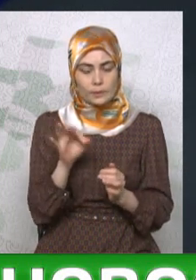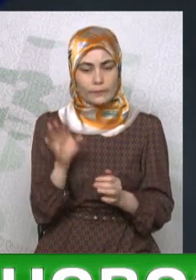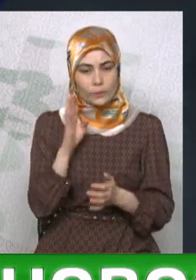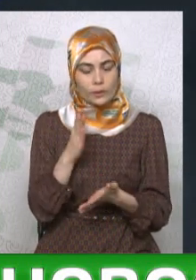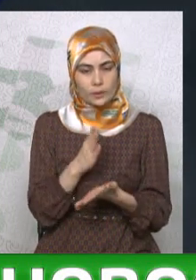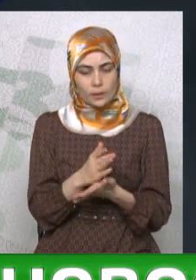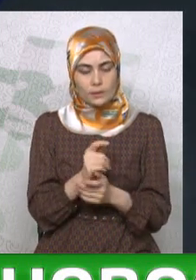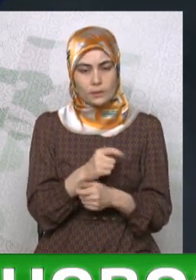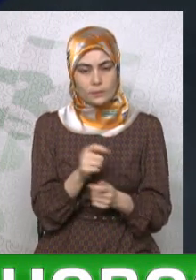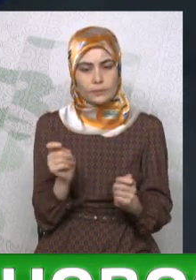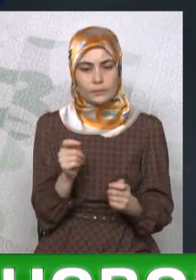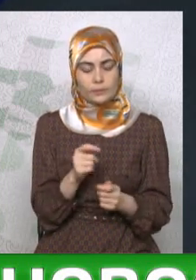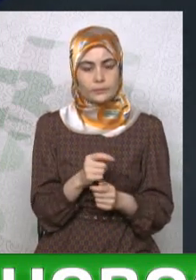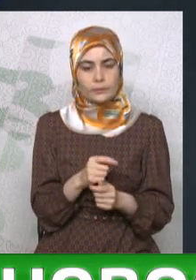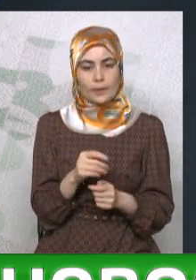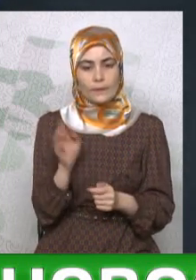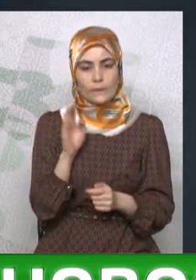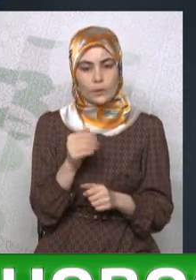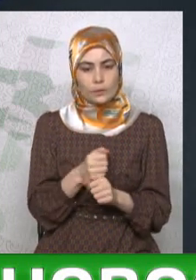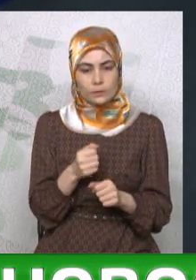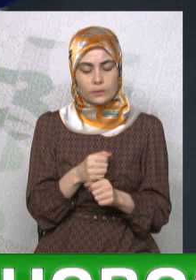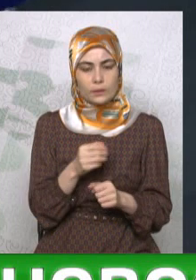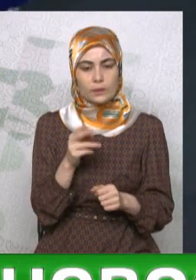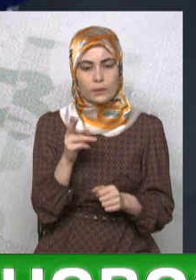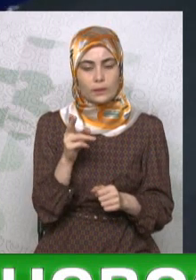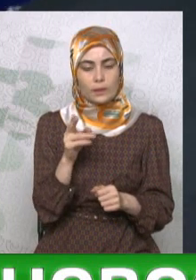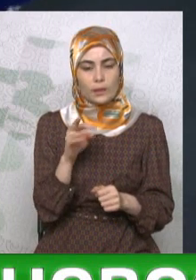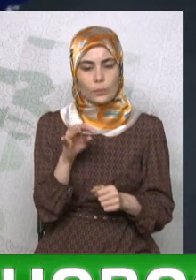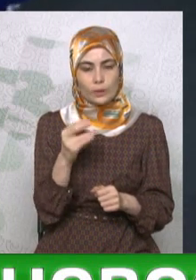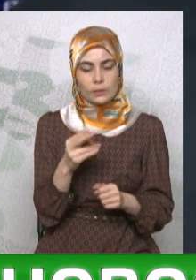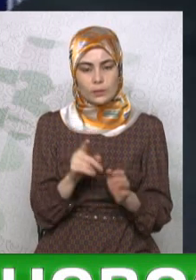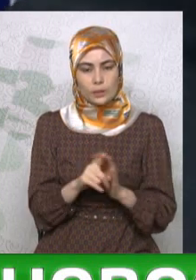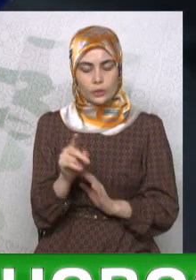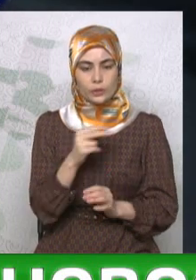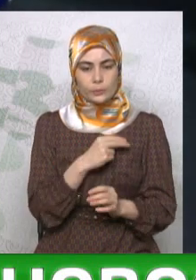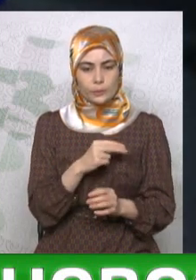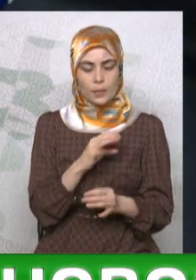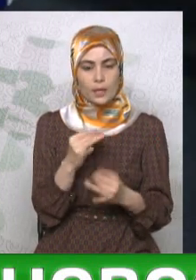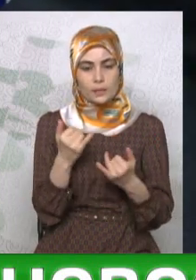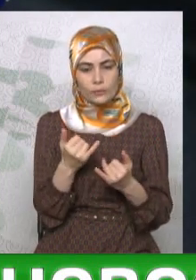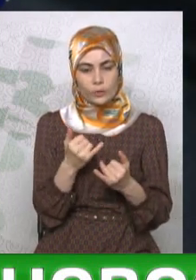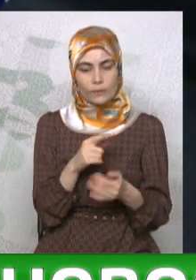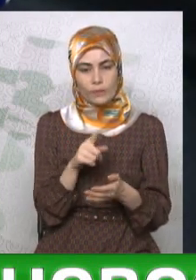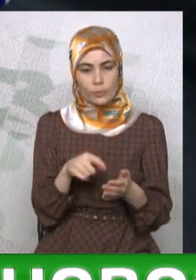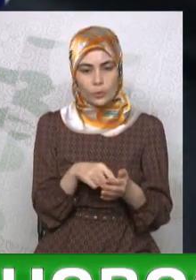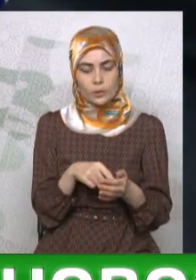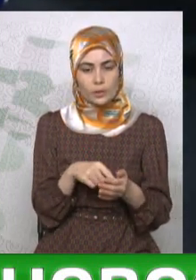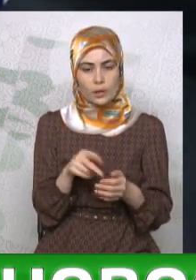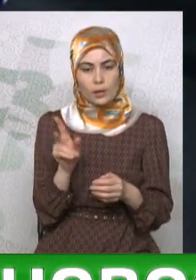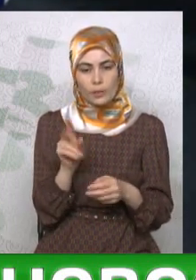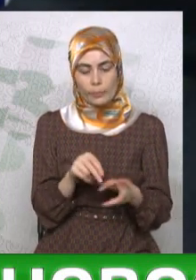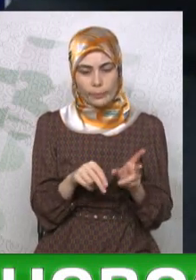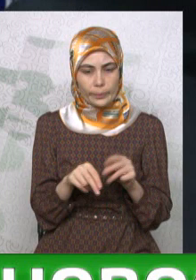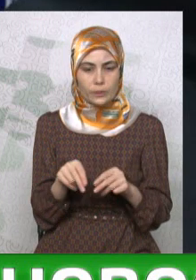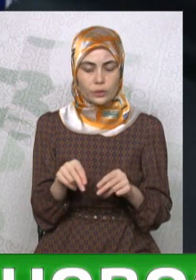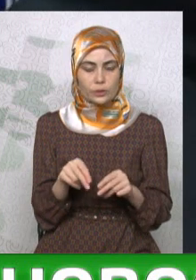подается. Вода сделана, каптажный колодец запущен. И сегодня вопросы практически, помимо улиц, некоторых